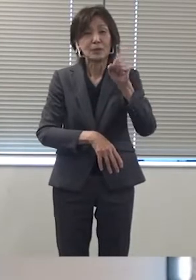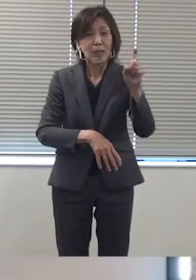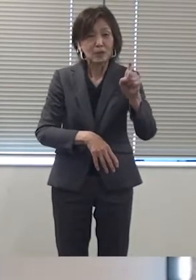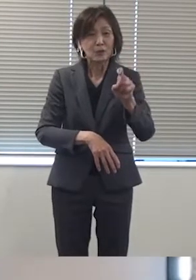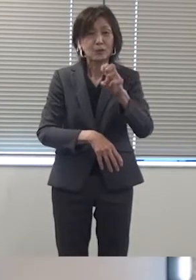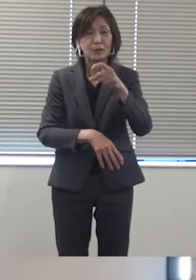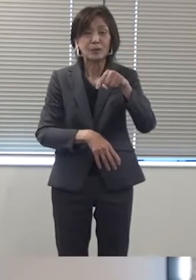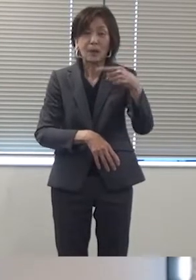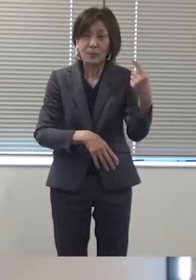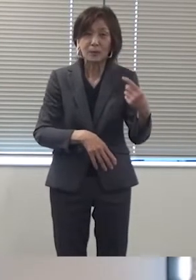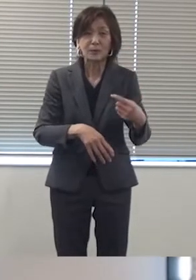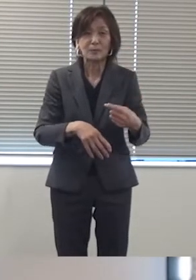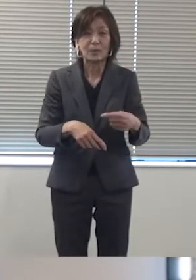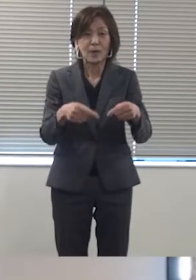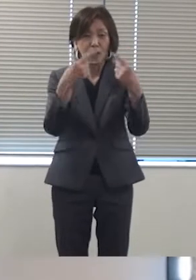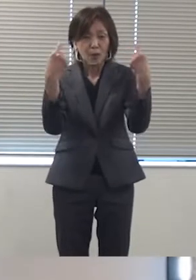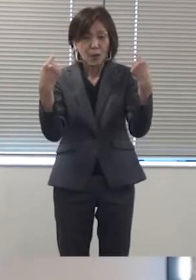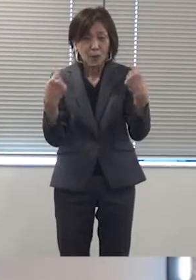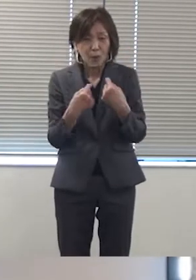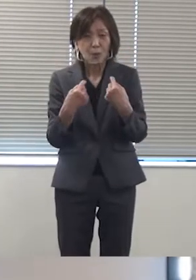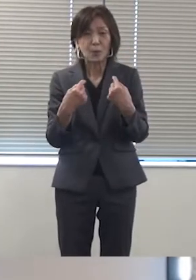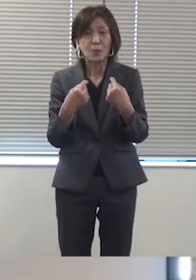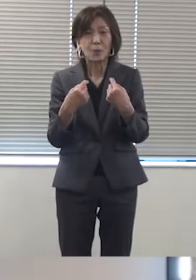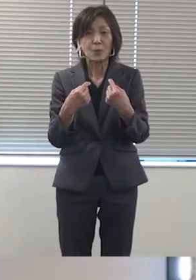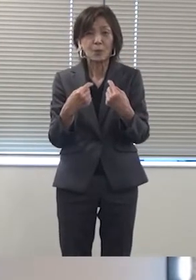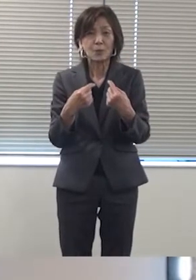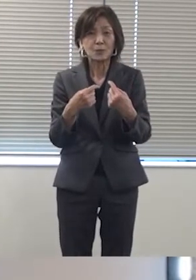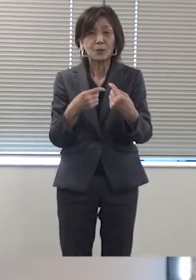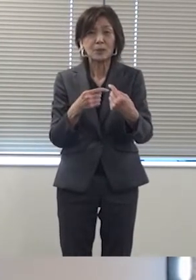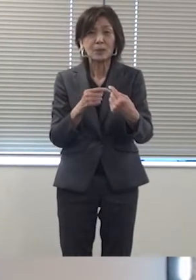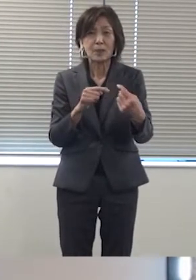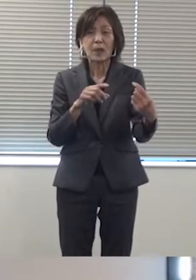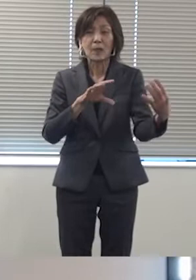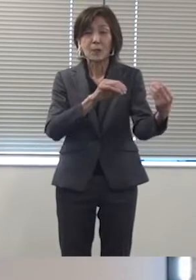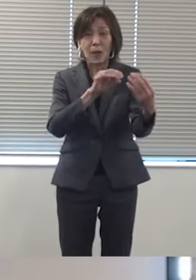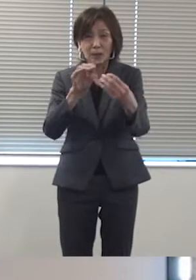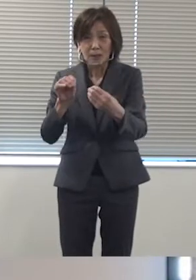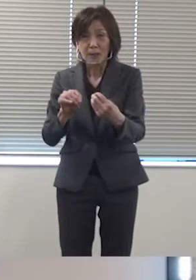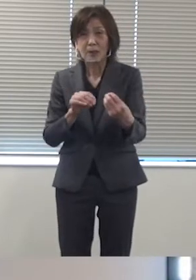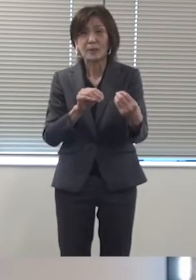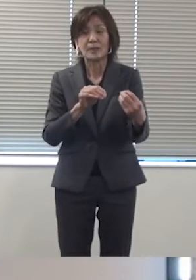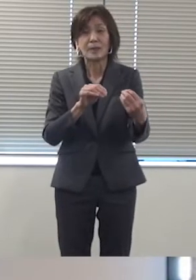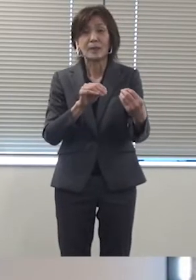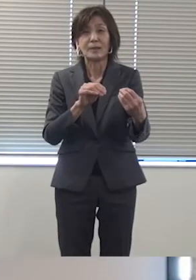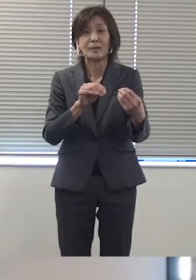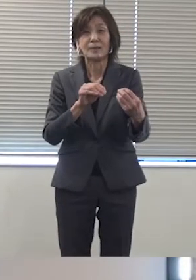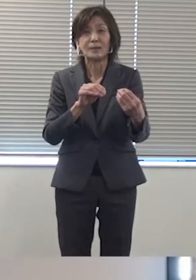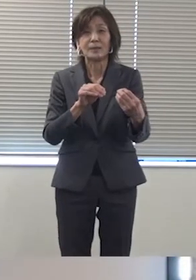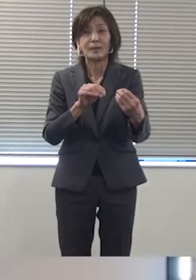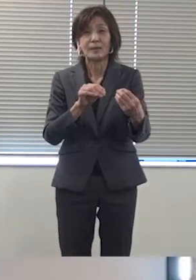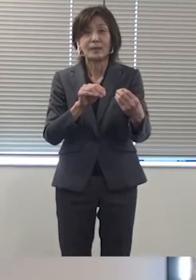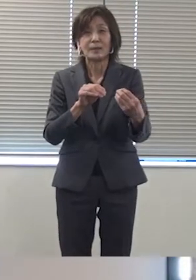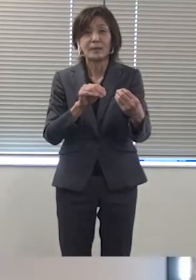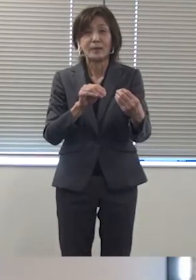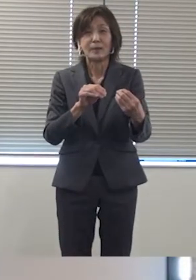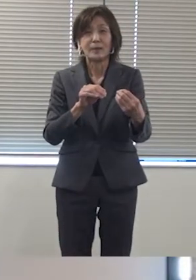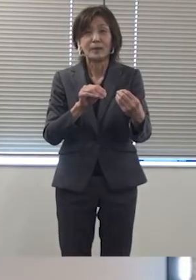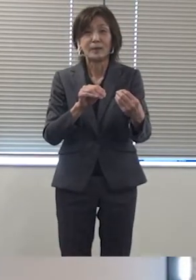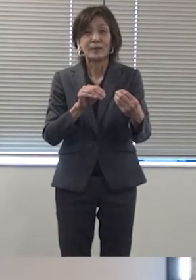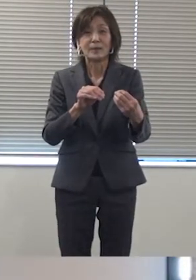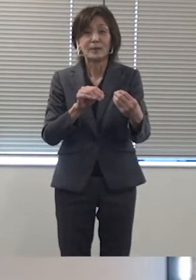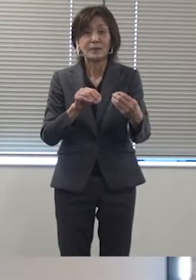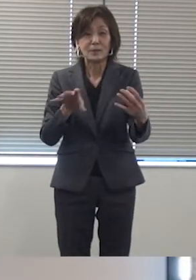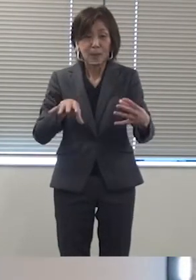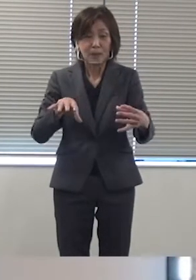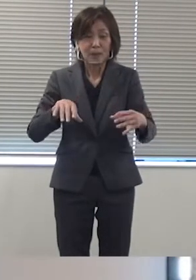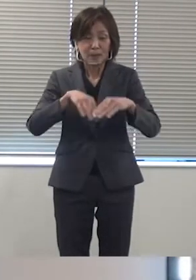て労働の、ね、ついていつも確定できていない状況ですので、 なかなかそこは難しいので、まあ、そこを全て障